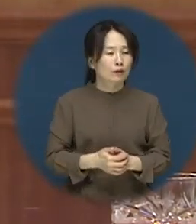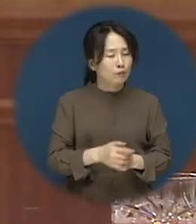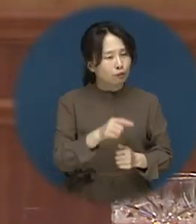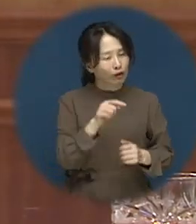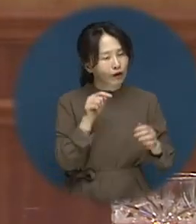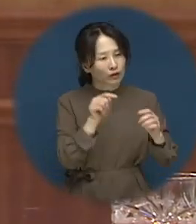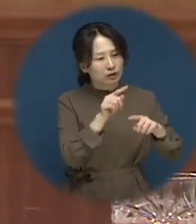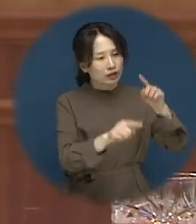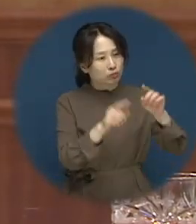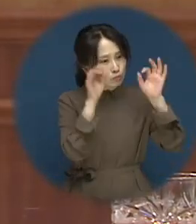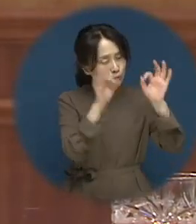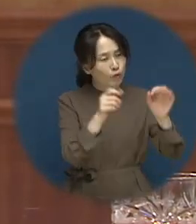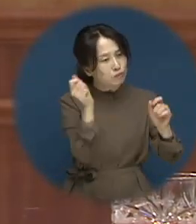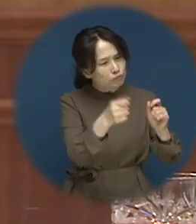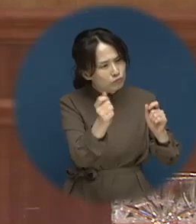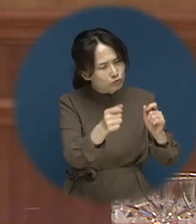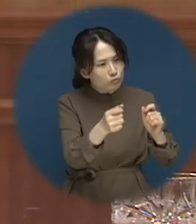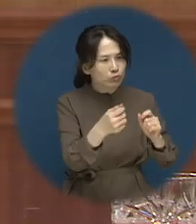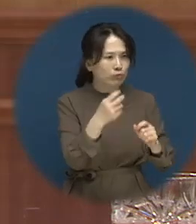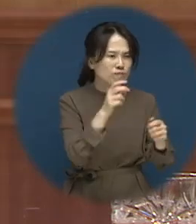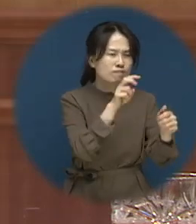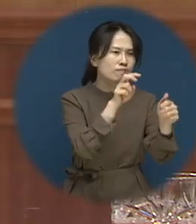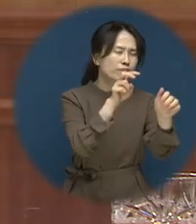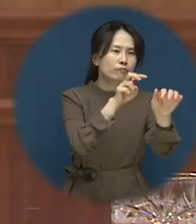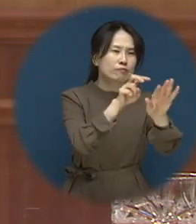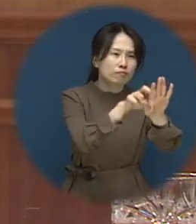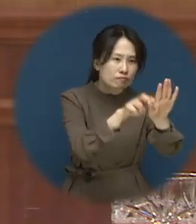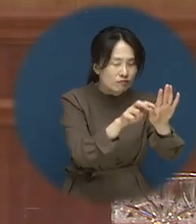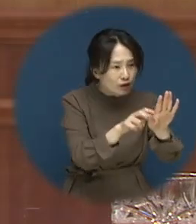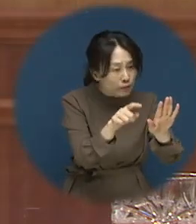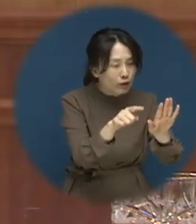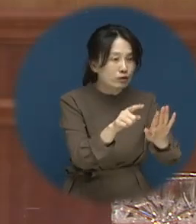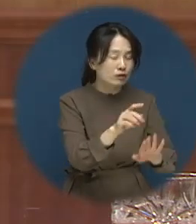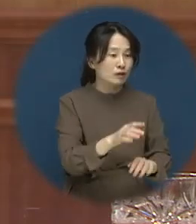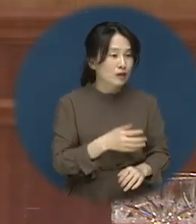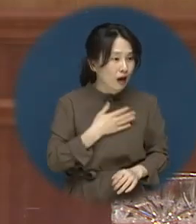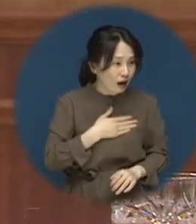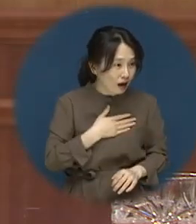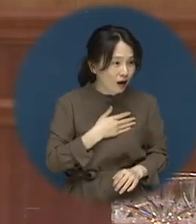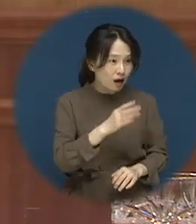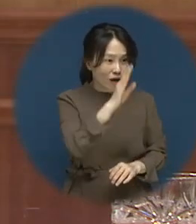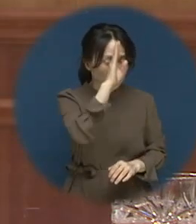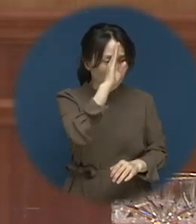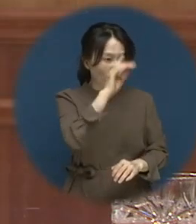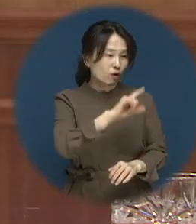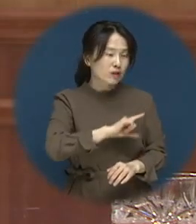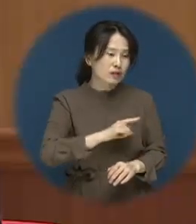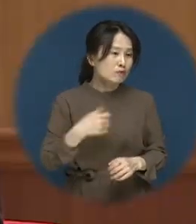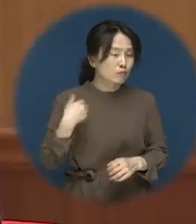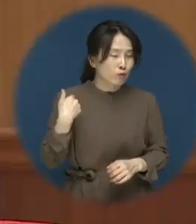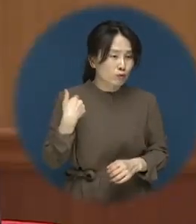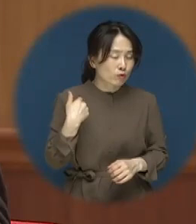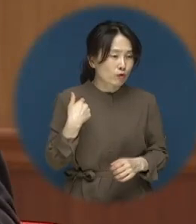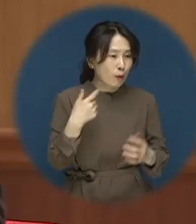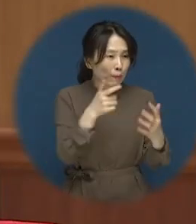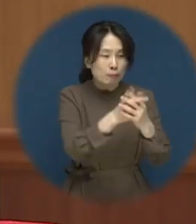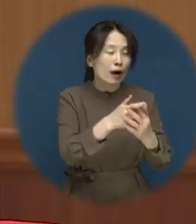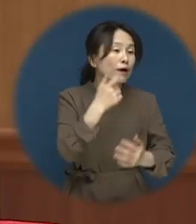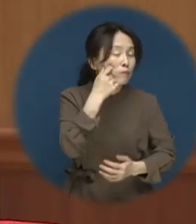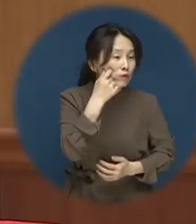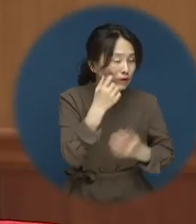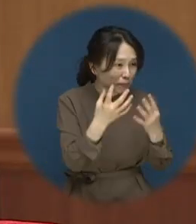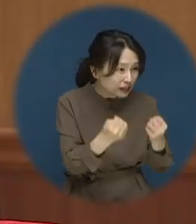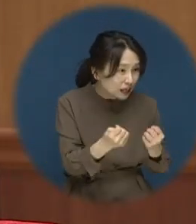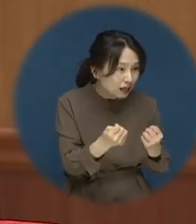몇 가지 해 보면 진단이 딱 나옵니까? 이게 정말 병명을 모르겠는 경우도 많이 있나요? 그래서 이제 오래된